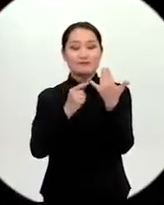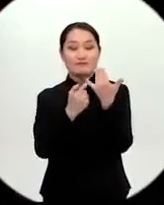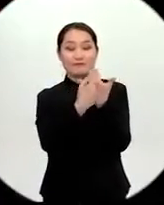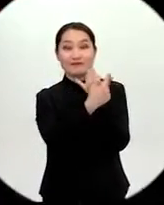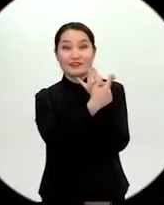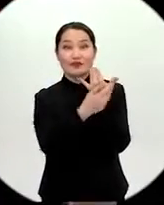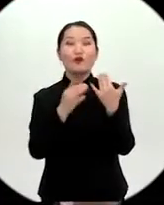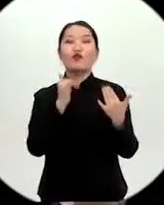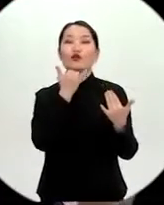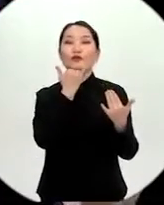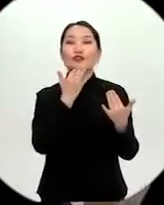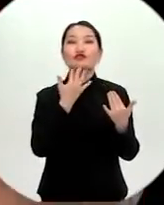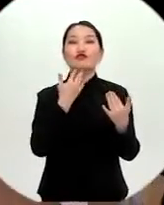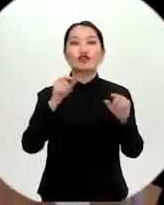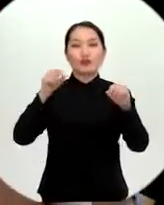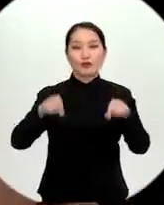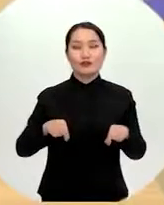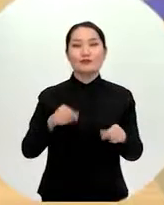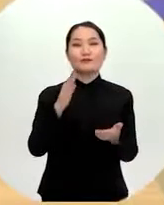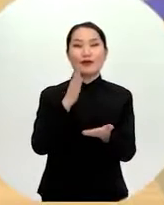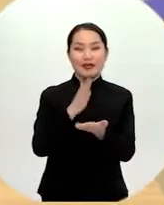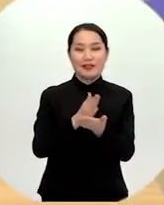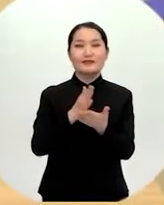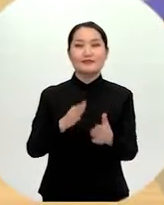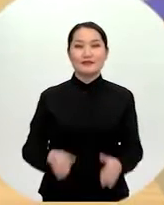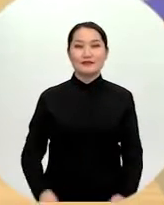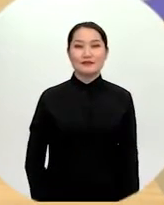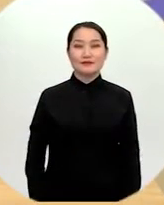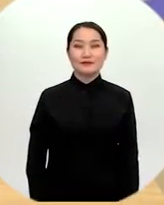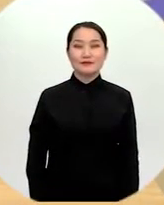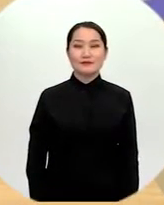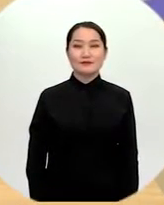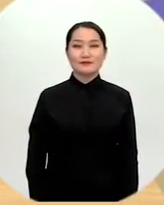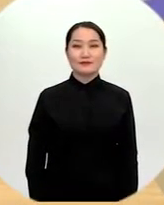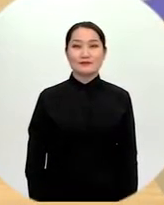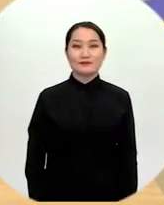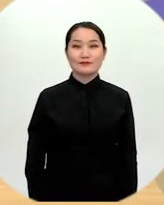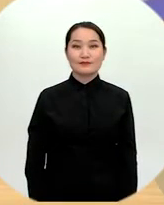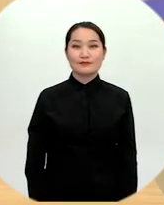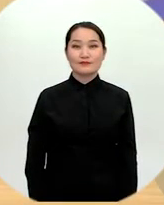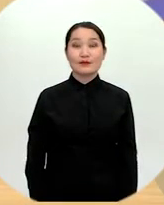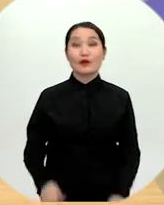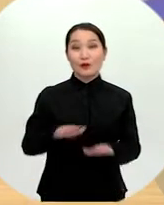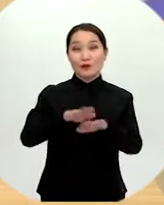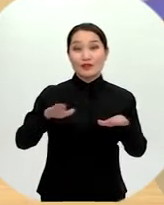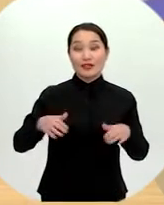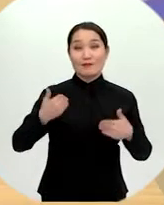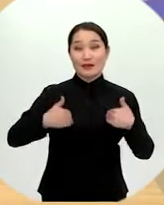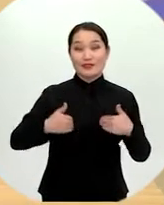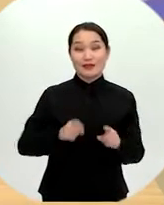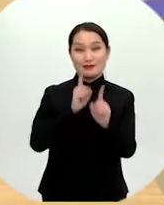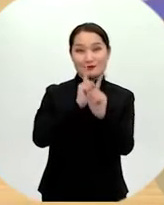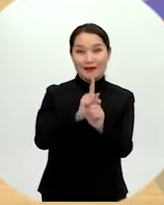дэлбэн албар шар хэмжээтэй юм ихний цэцгийг загварыг ингэж хийчлаа. За ийм амархан цэцэг байна. Хүүхдүүд маань яг